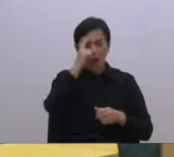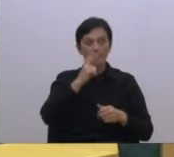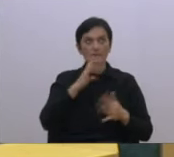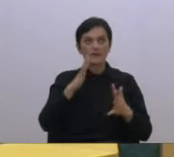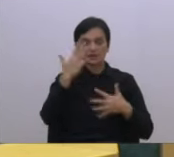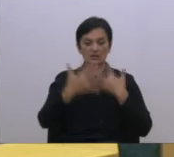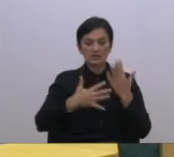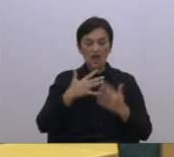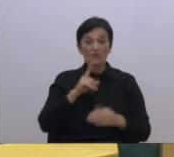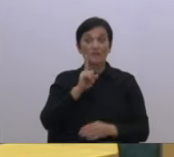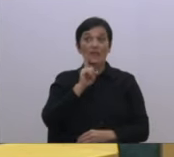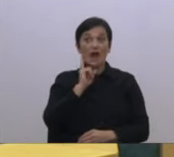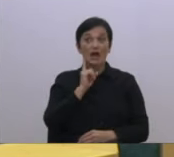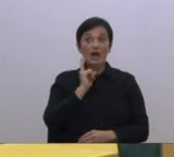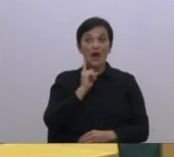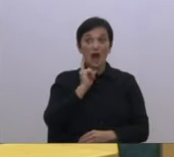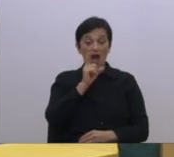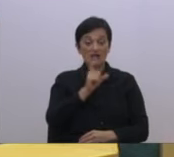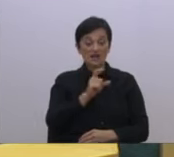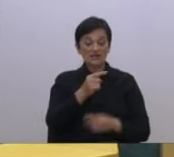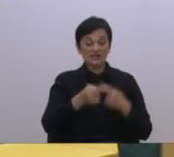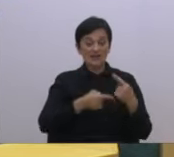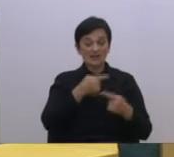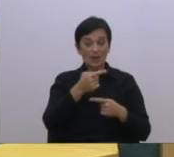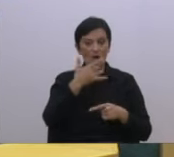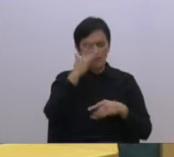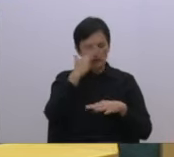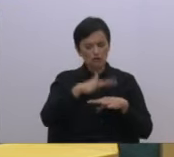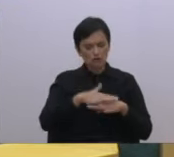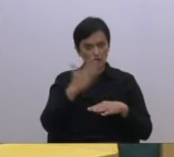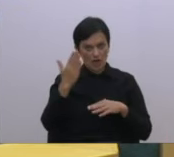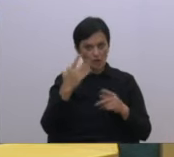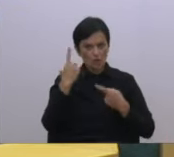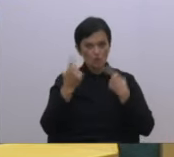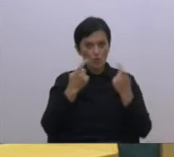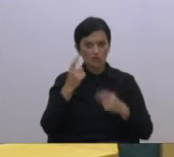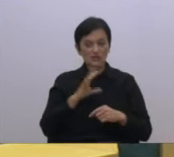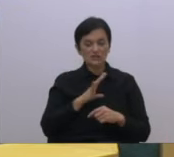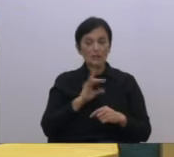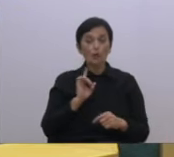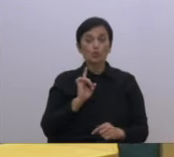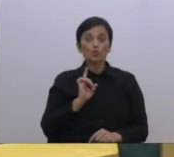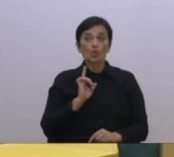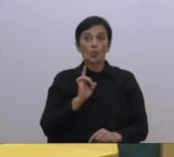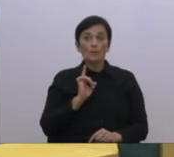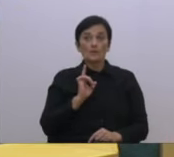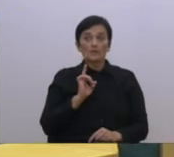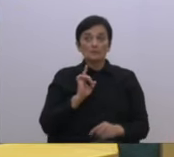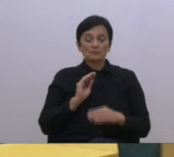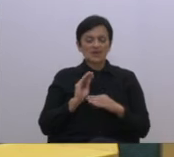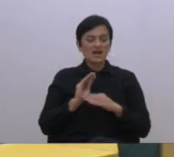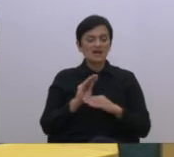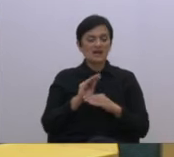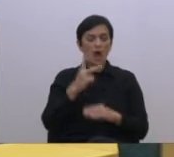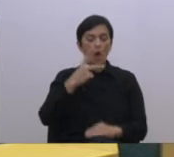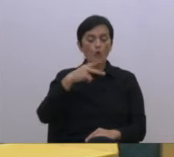და ახალგაზრდა თაობაში, თქვათ, იგივე ამერიკის შეერთებულ შტატებში მონაცემები რო იყო, რომ გაზრდილი არის და